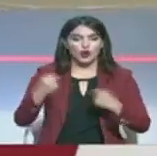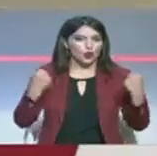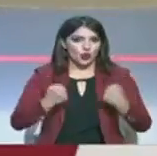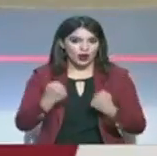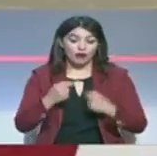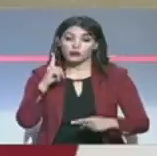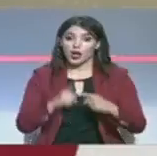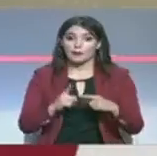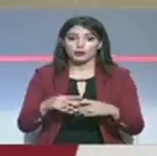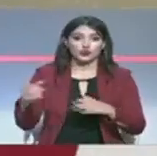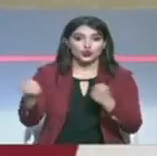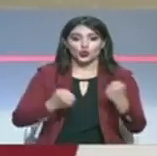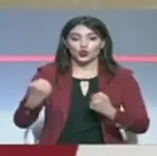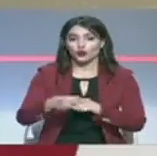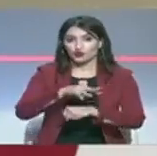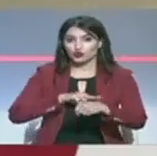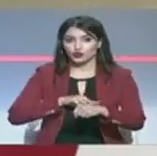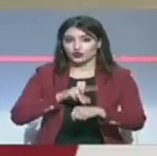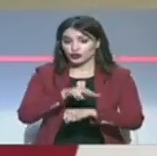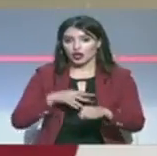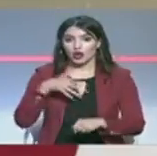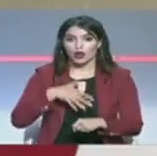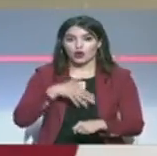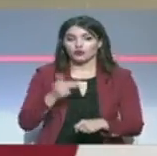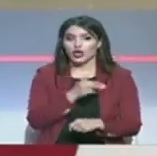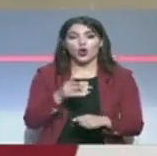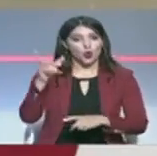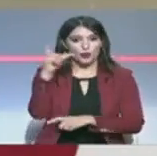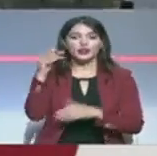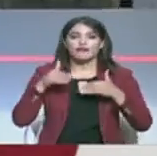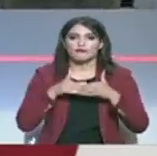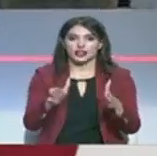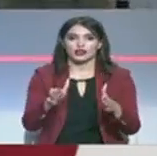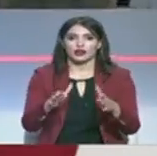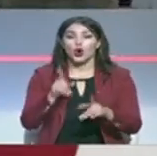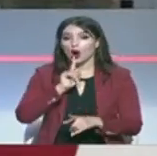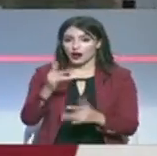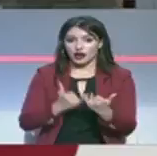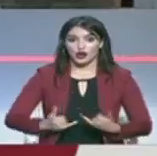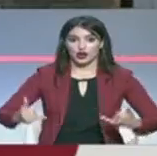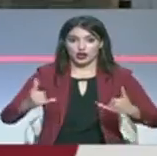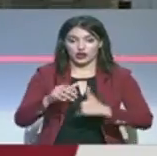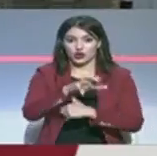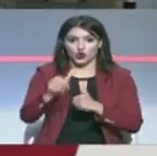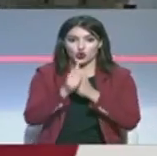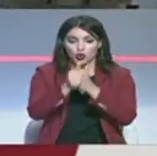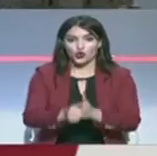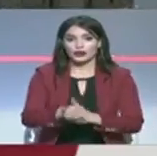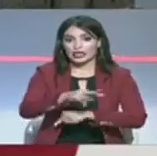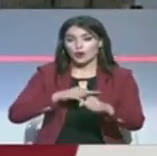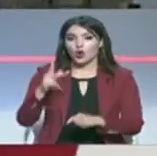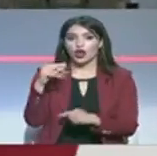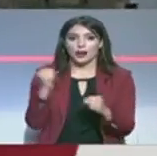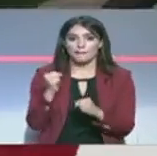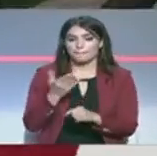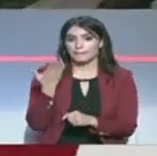والعربات بالمعتمديتين وفتح المساجد والجوامع، فيما قررت اللجنة الجهوية لمجابهة الكوارث بولاية الكاف